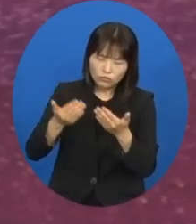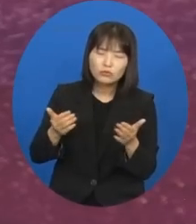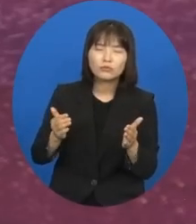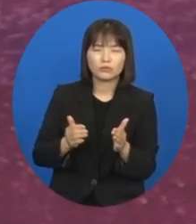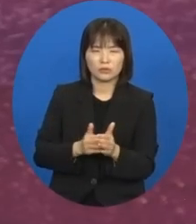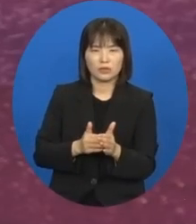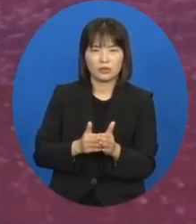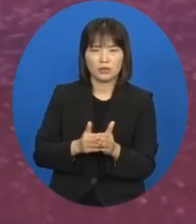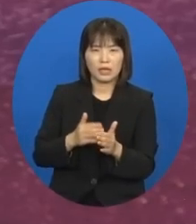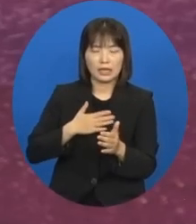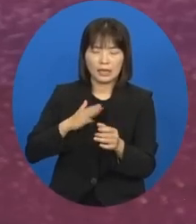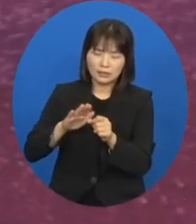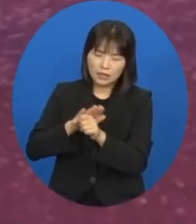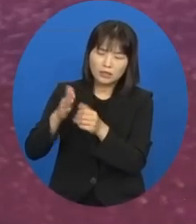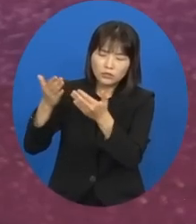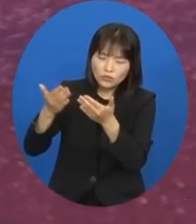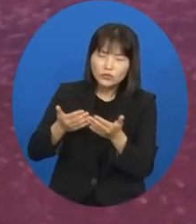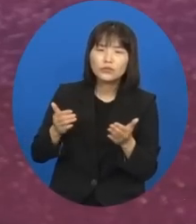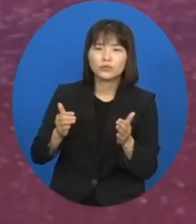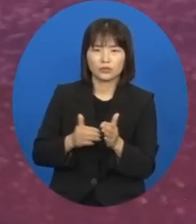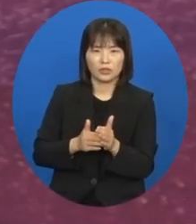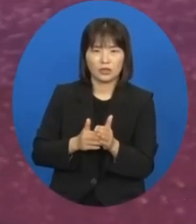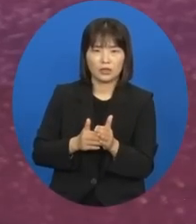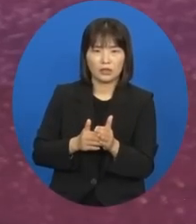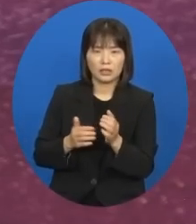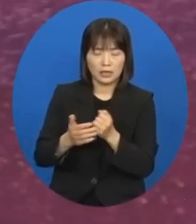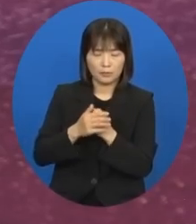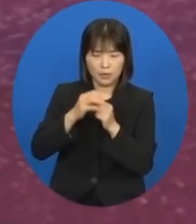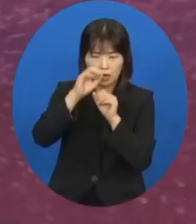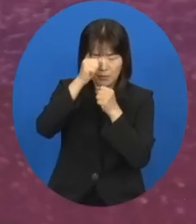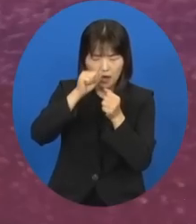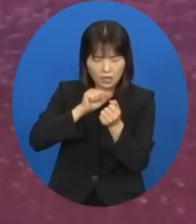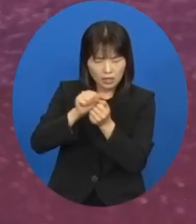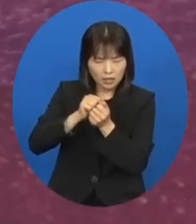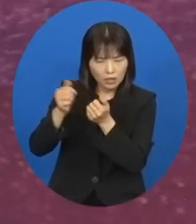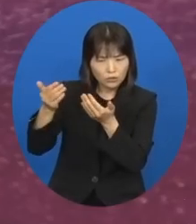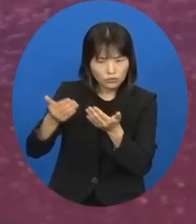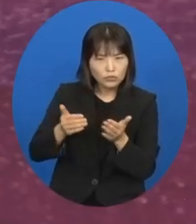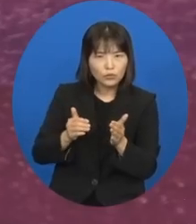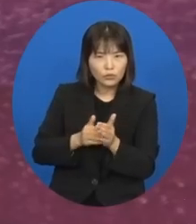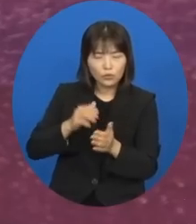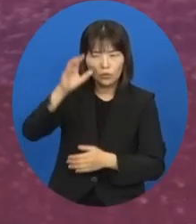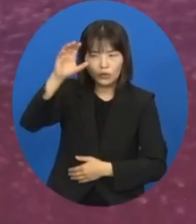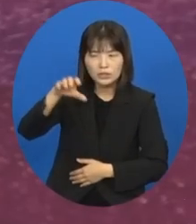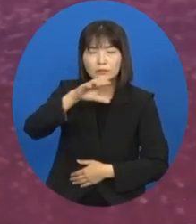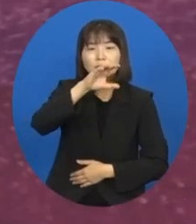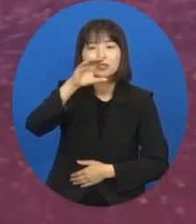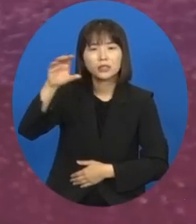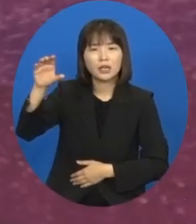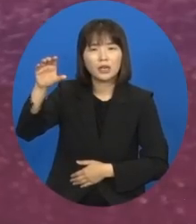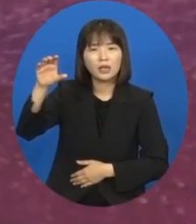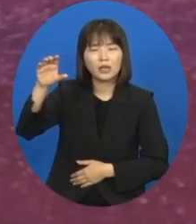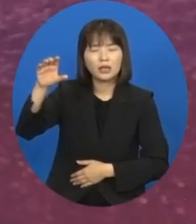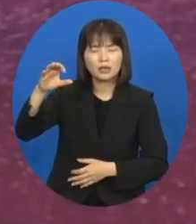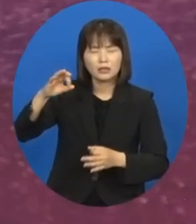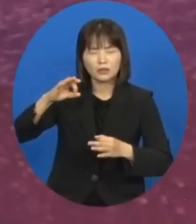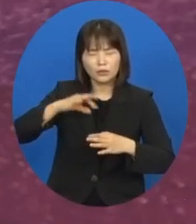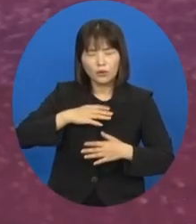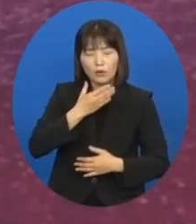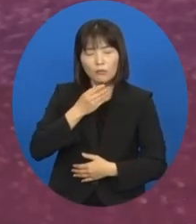나를 사랑하셨구나 그래서 발을 닦으신 것이고 십자가가 바로 그 놀라우신